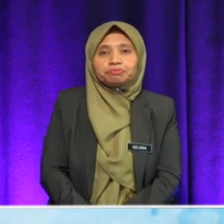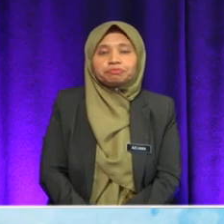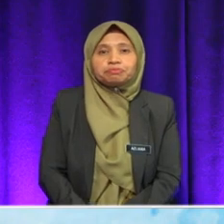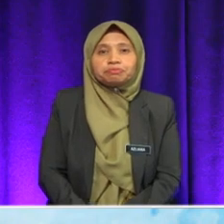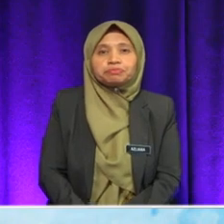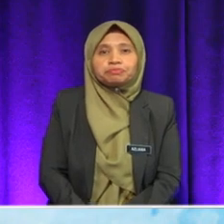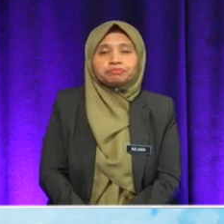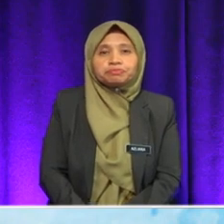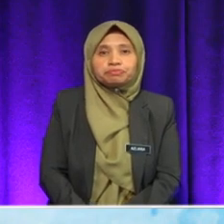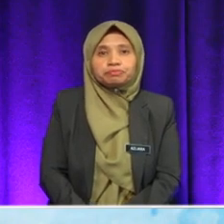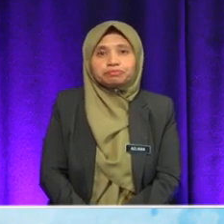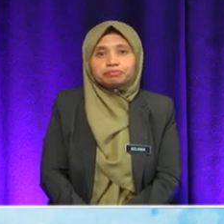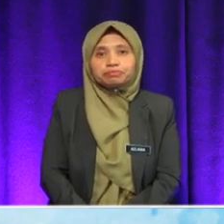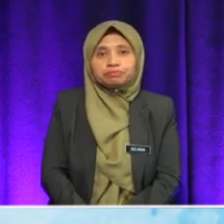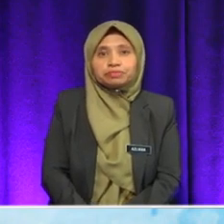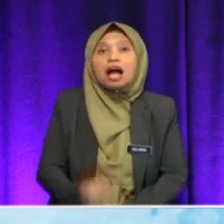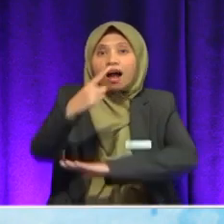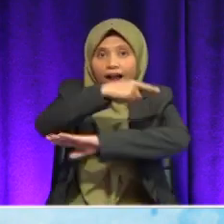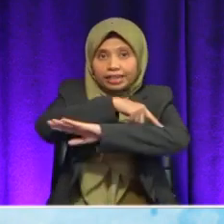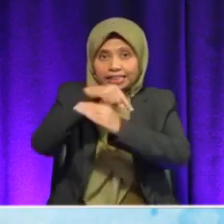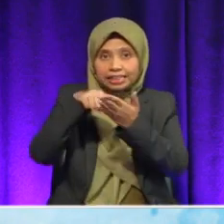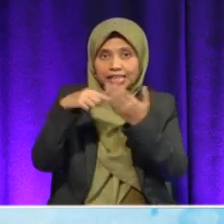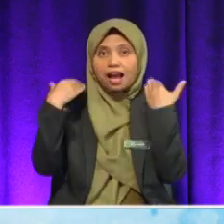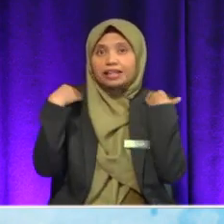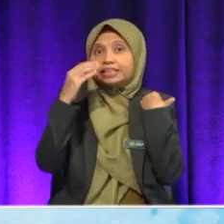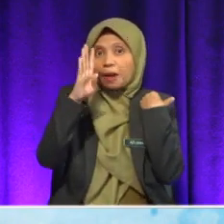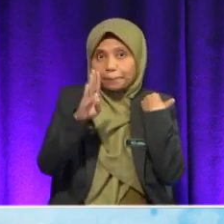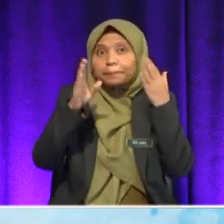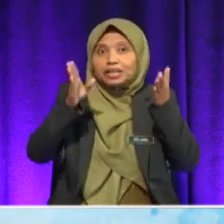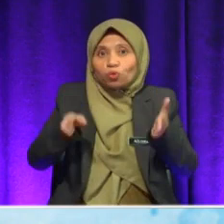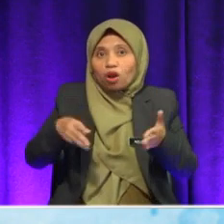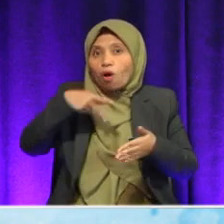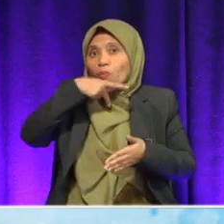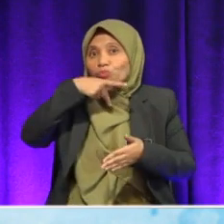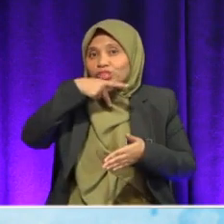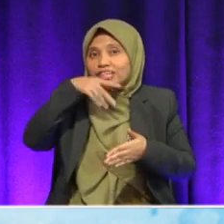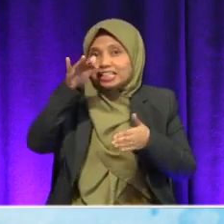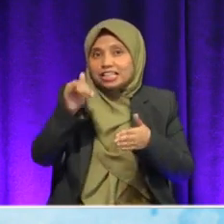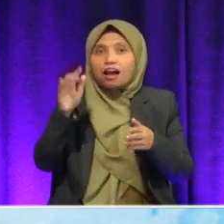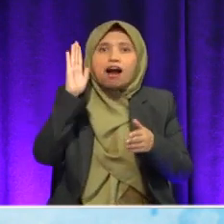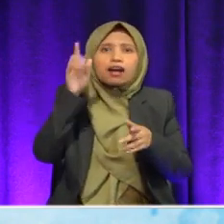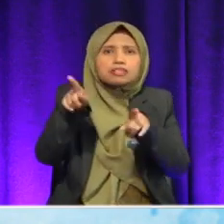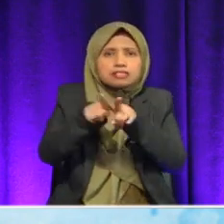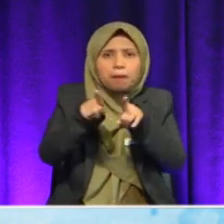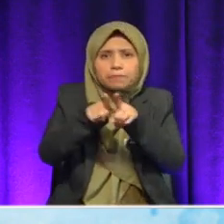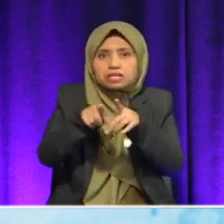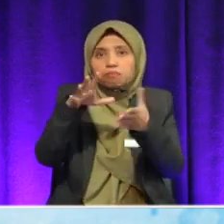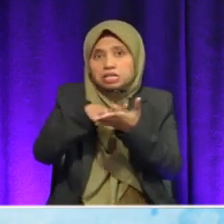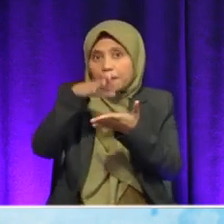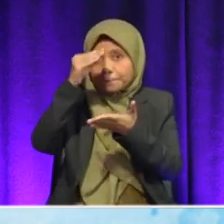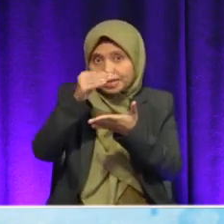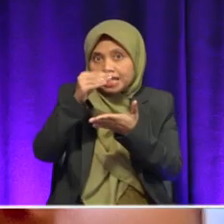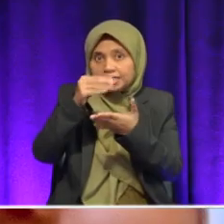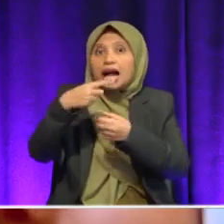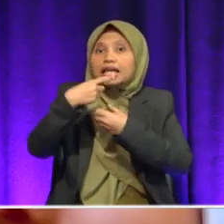manis senyumannya ya oke Hari ini ada 4 orang putri yang akan bersama-sama belajar dengan Mira dan juga mereka di